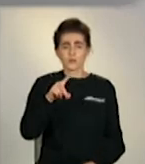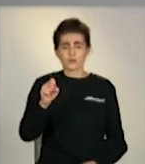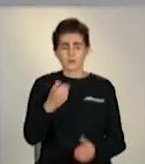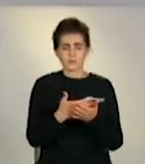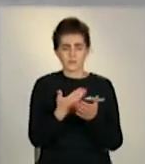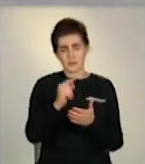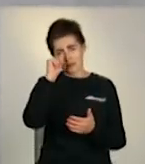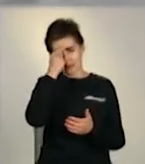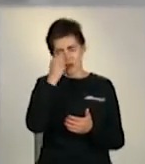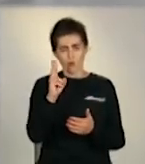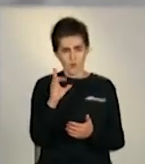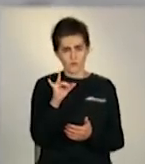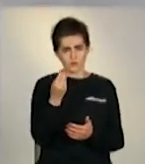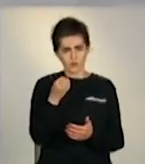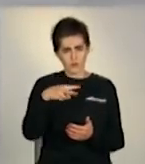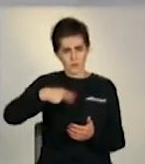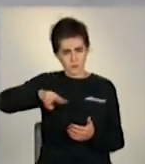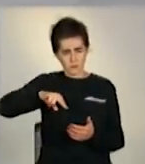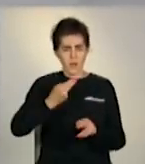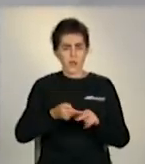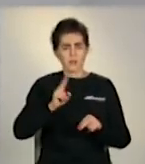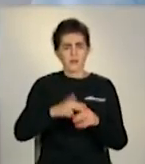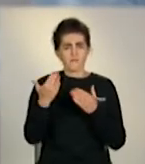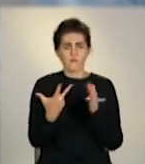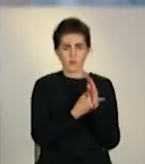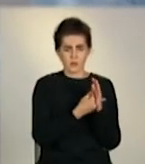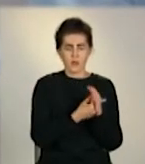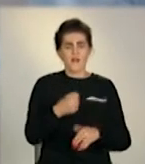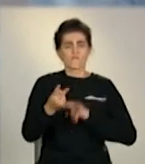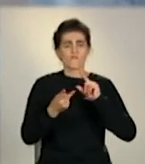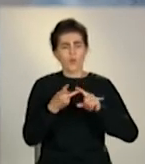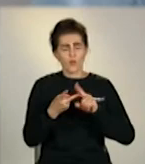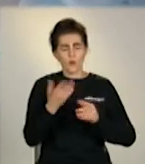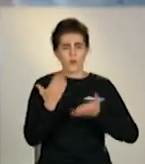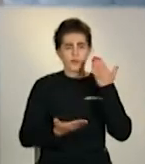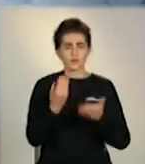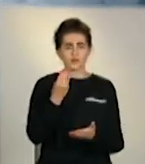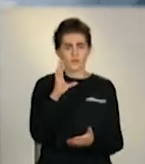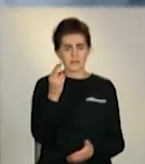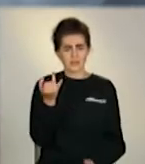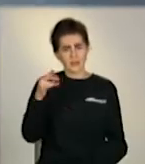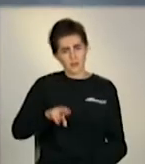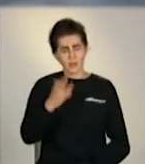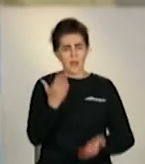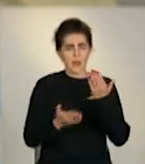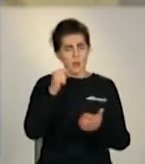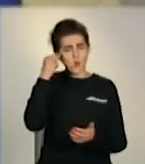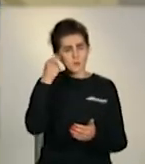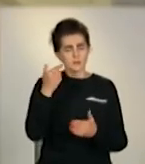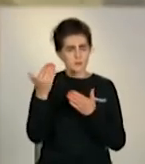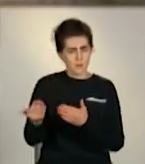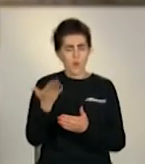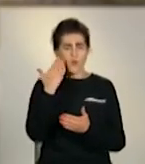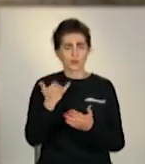наприклад, індійським ковішилдом, це векторна вакцина. Другою ви можете зробити або шведською AstraZeneca, або корейською, яка